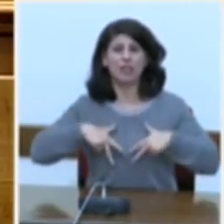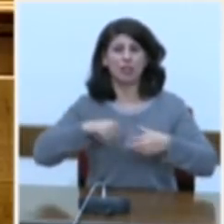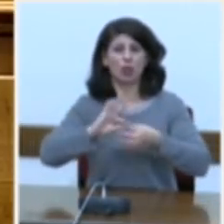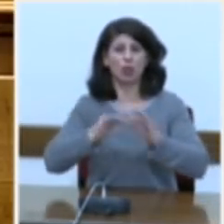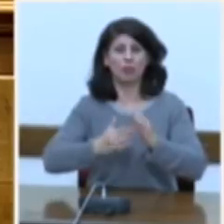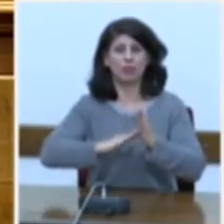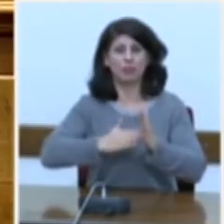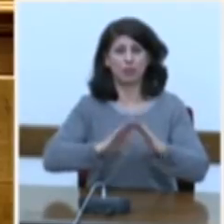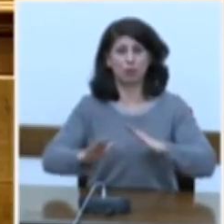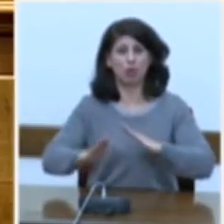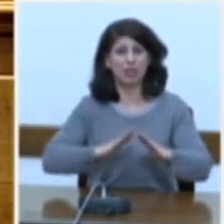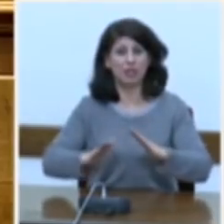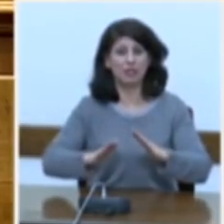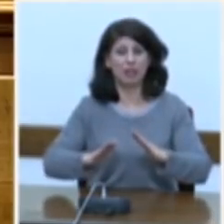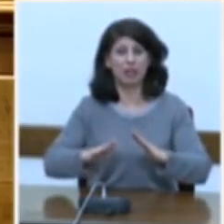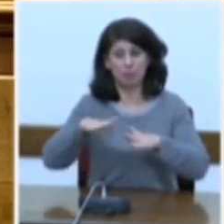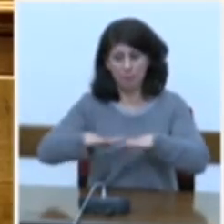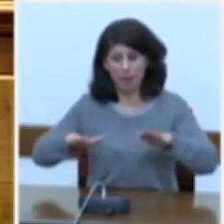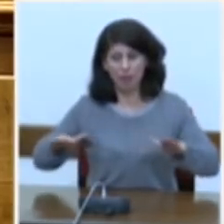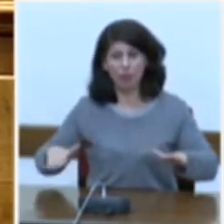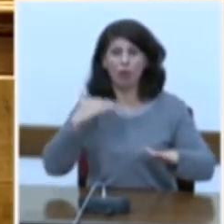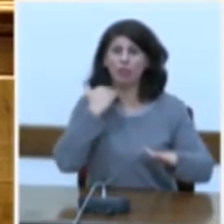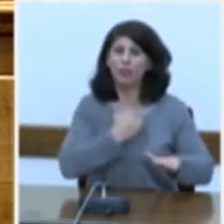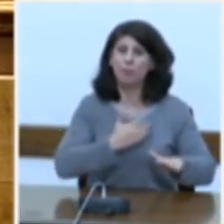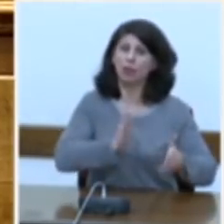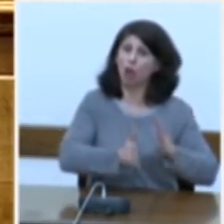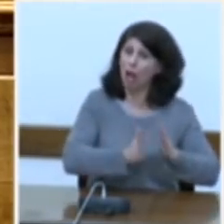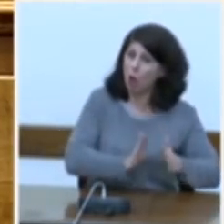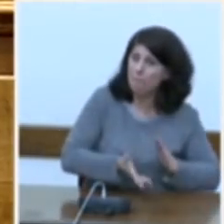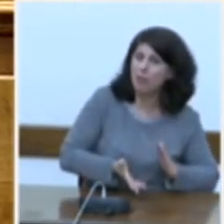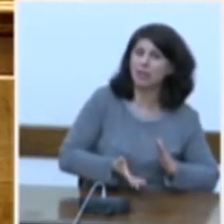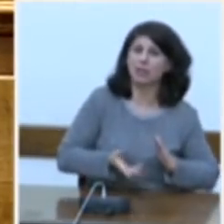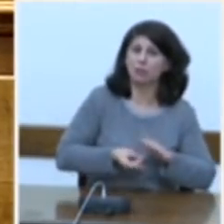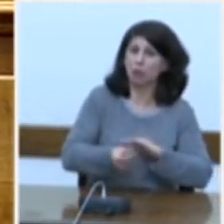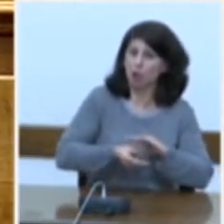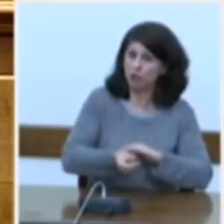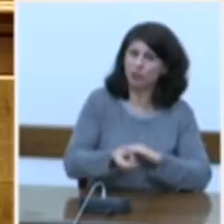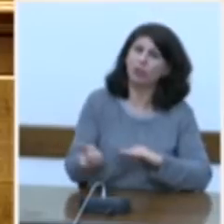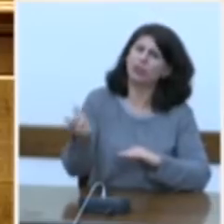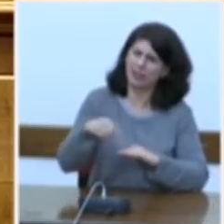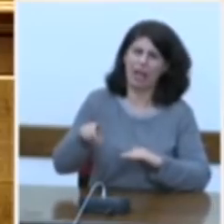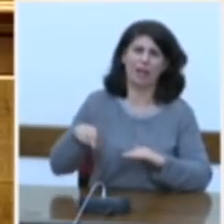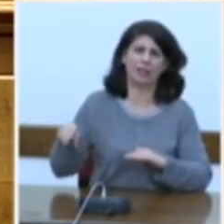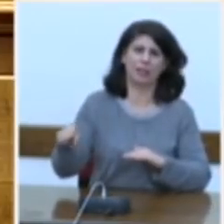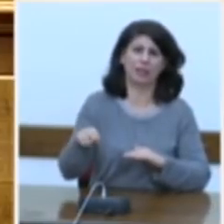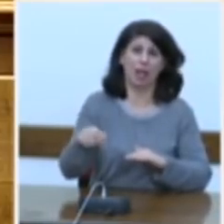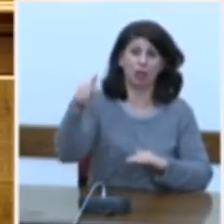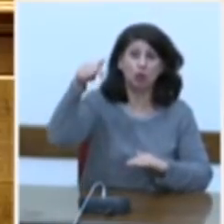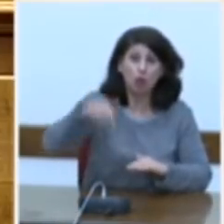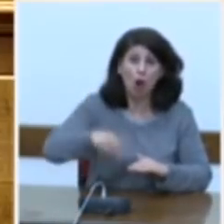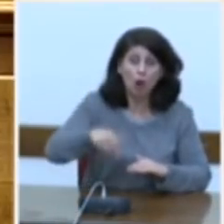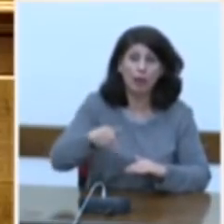υπηρεσίες προστασίας ανηλίκων, θυμάτων κακοποίησης, προσφύγων και άλλα σχετικά. Εδώ και